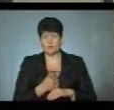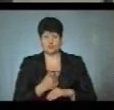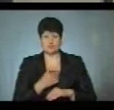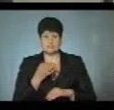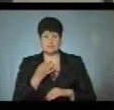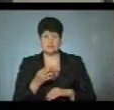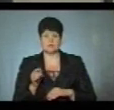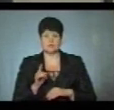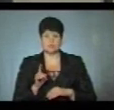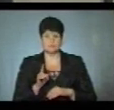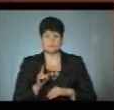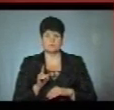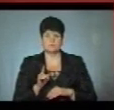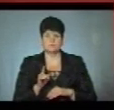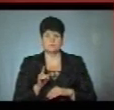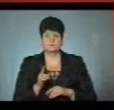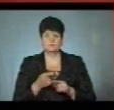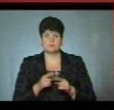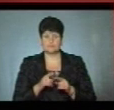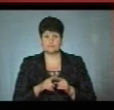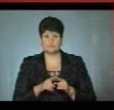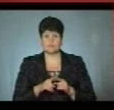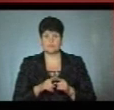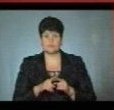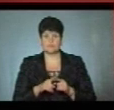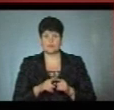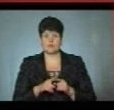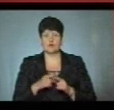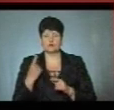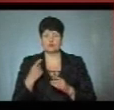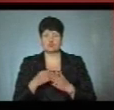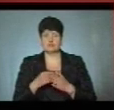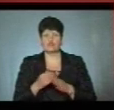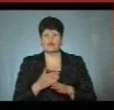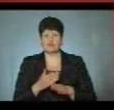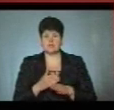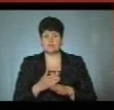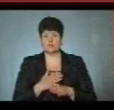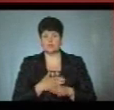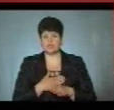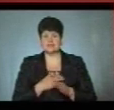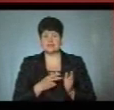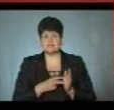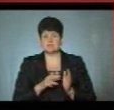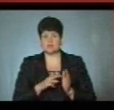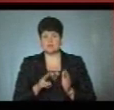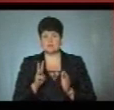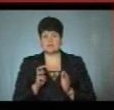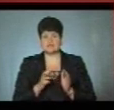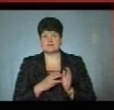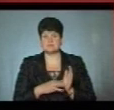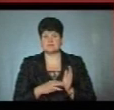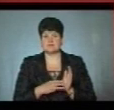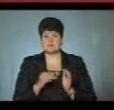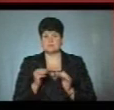сказати ще щодо, це на рахунок вартості. А загалом з обласного бюджету виділено У нас 7 мільйонів 388 тисяч